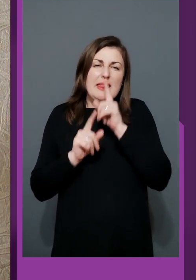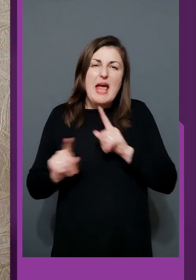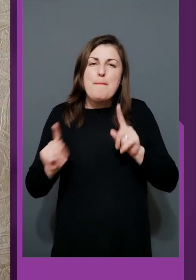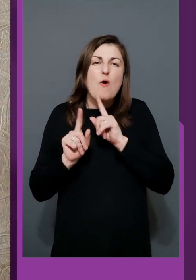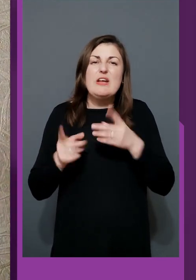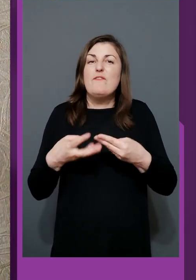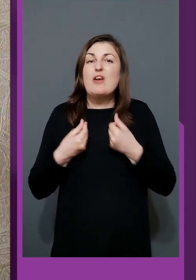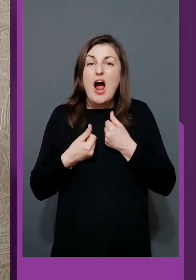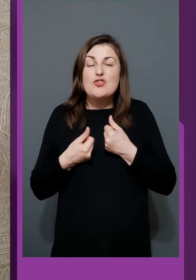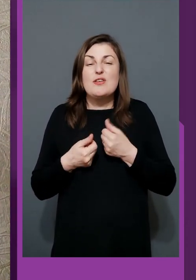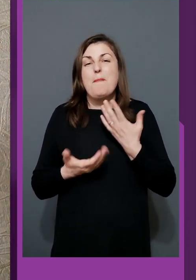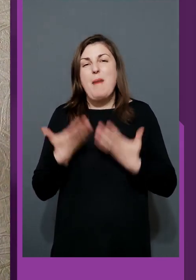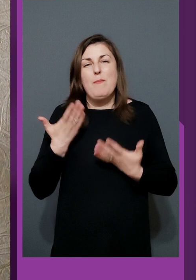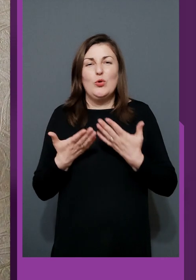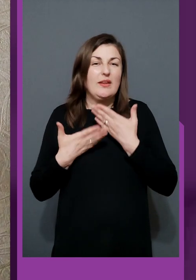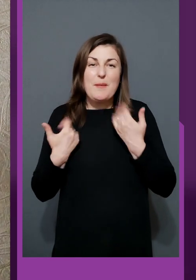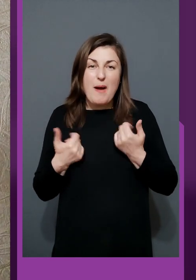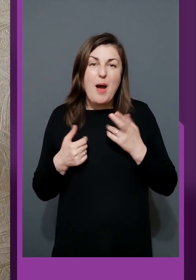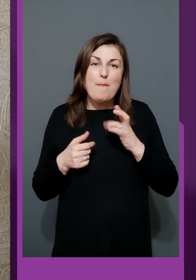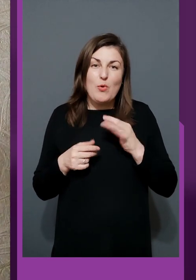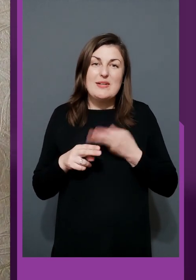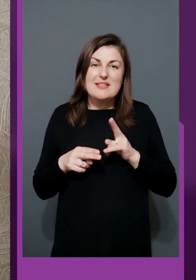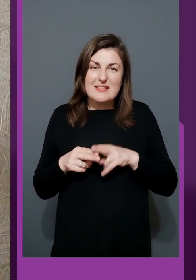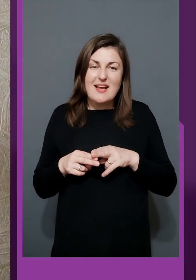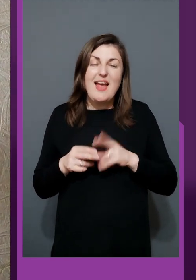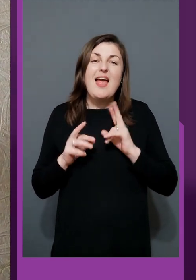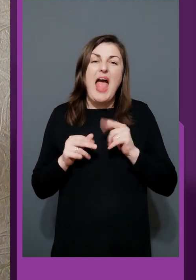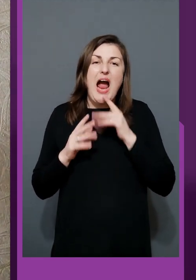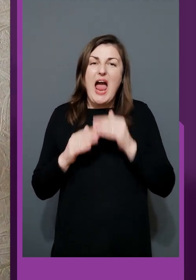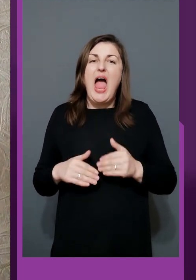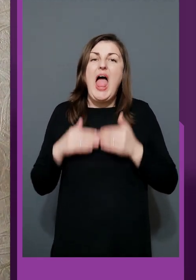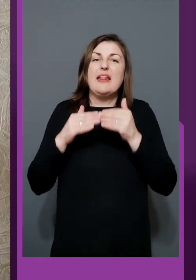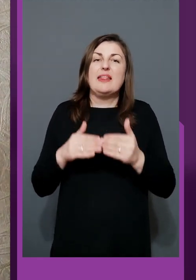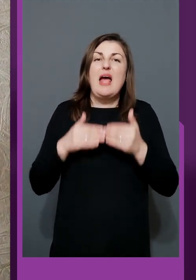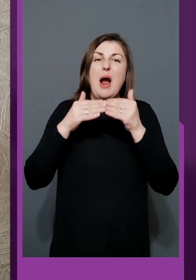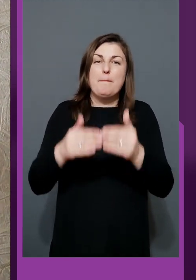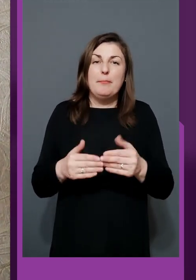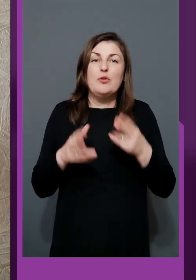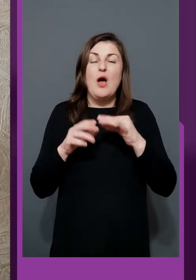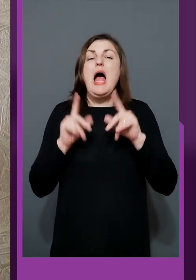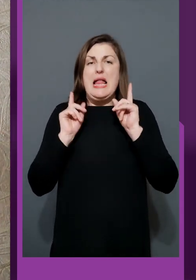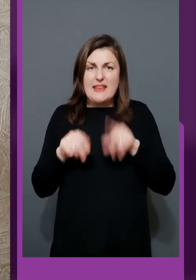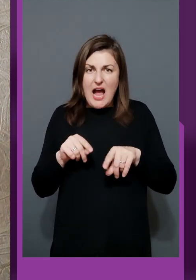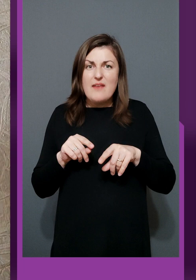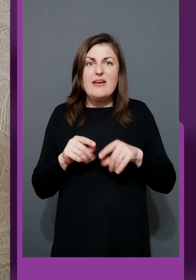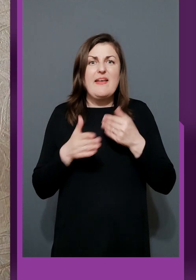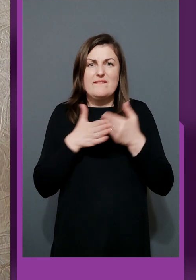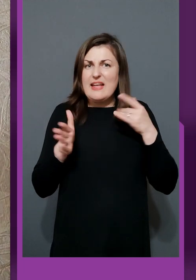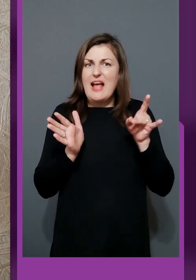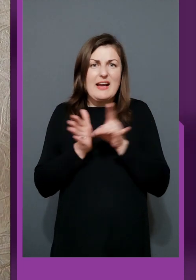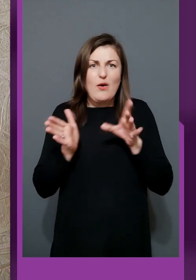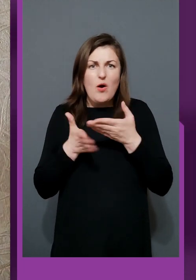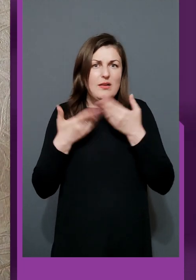неймовірних вражень мабуть немає бо це знову ж таки як етап до навіть чекай навіть від